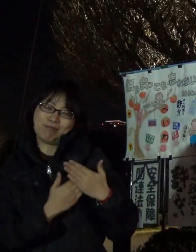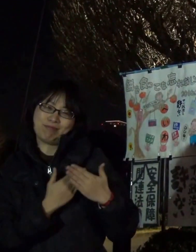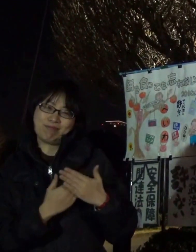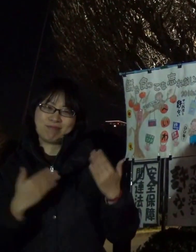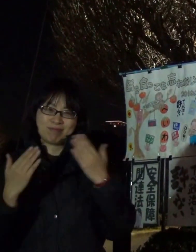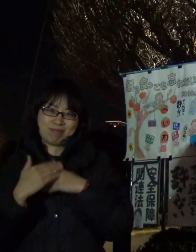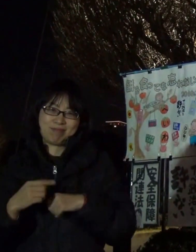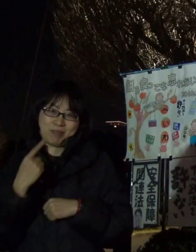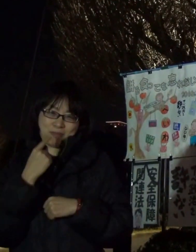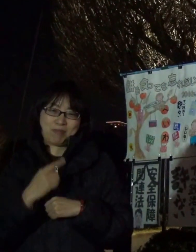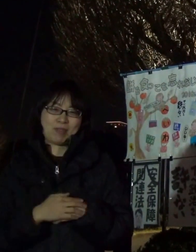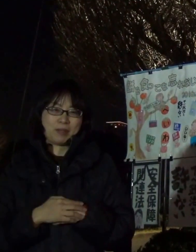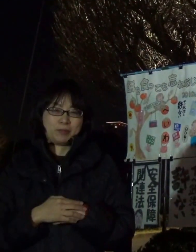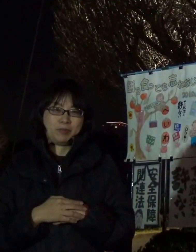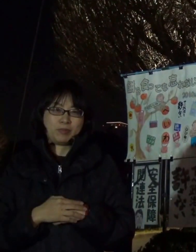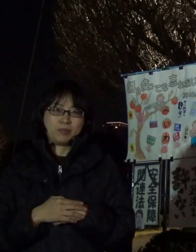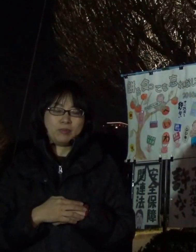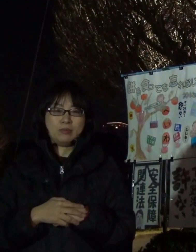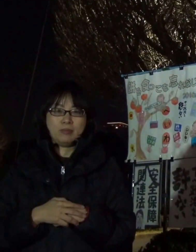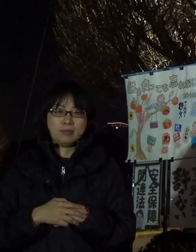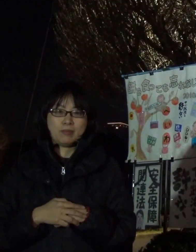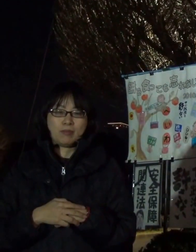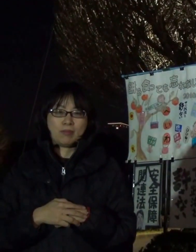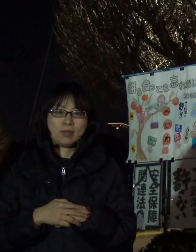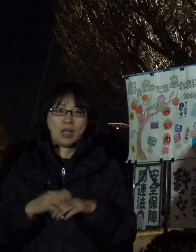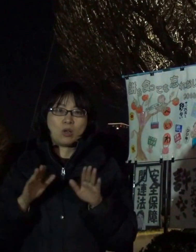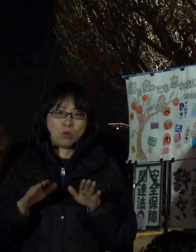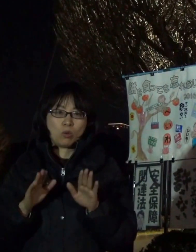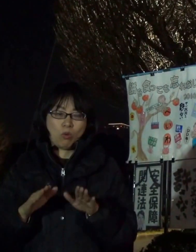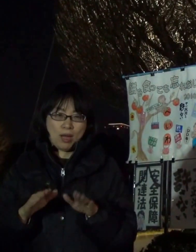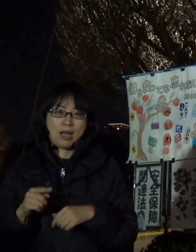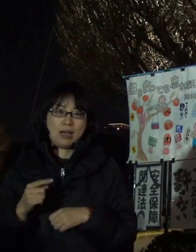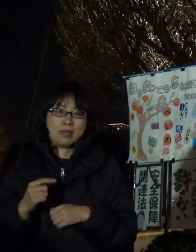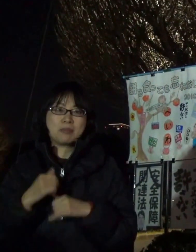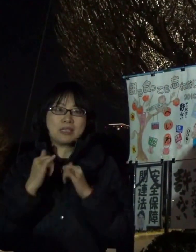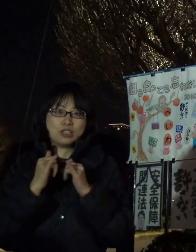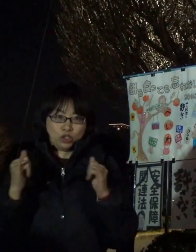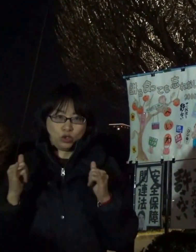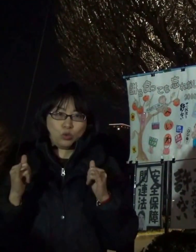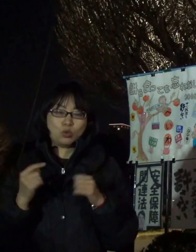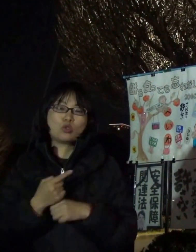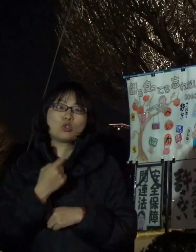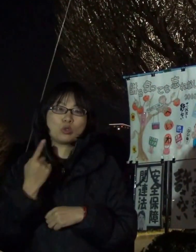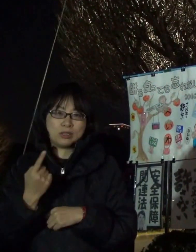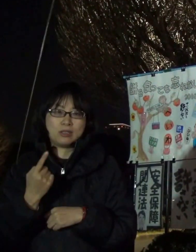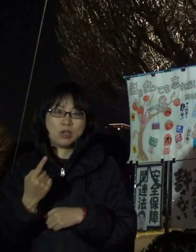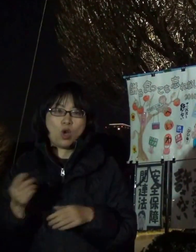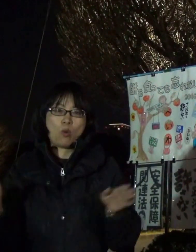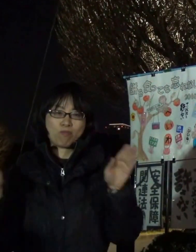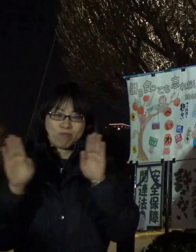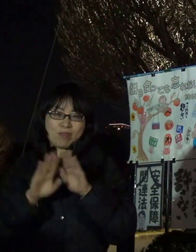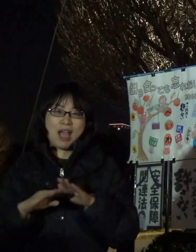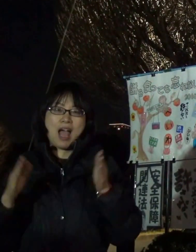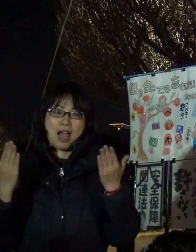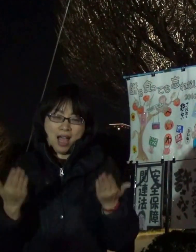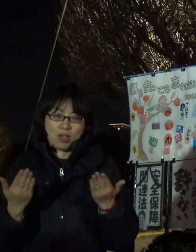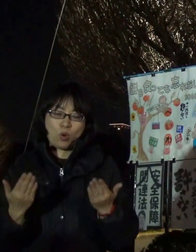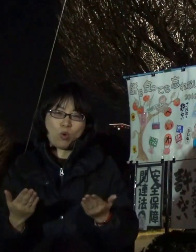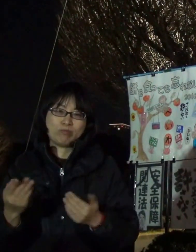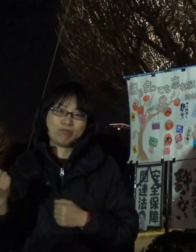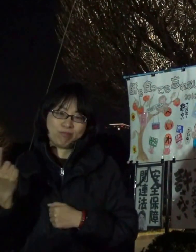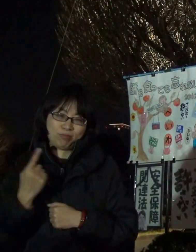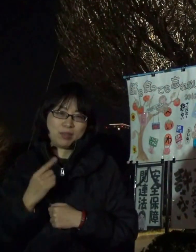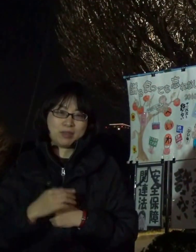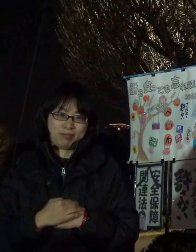れど、ここは、民主主義の夜間学校と言われておりますので、私